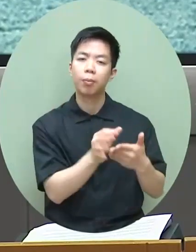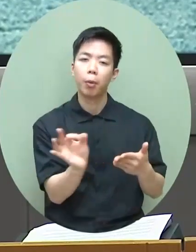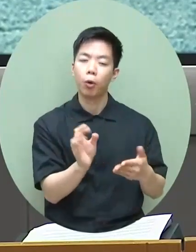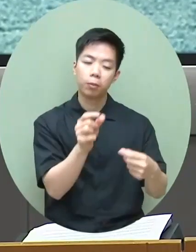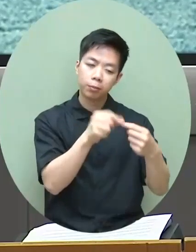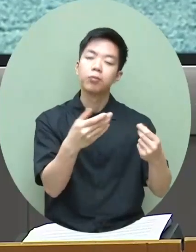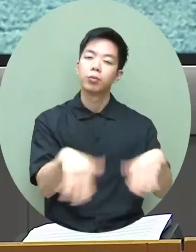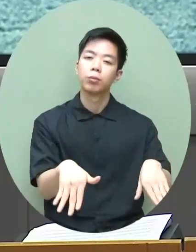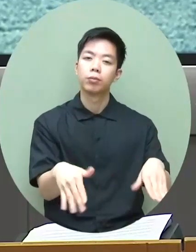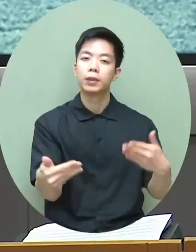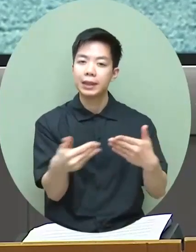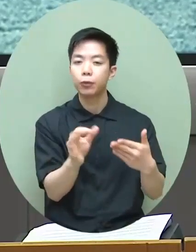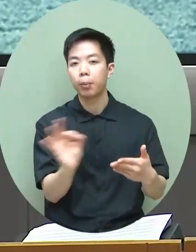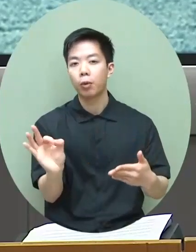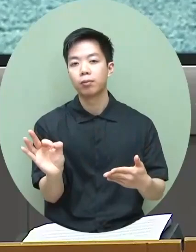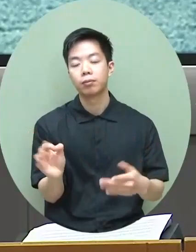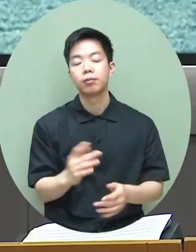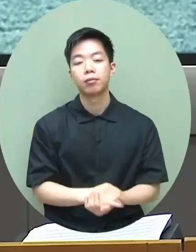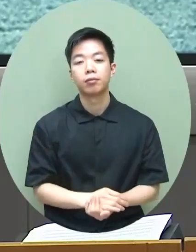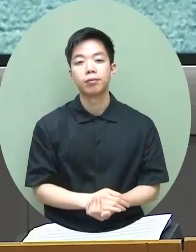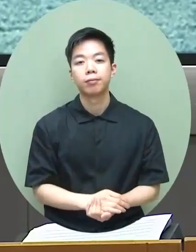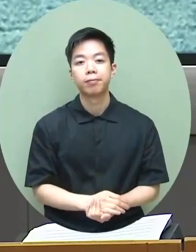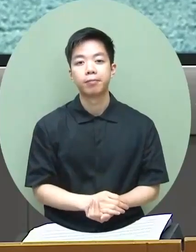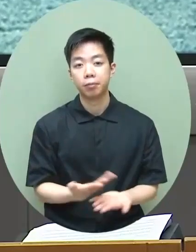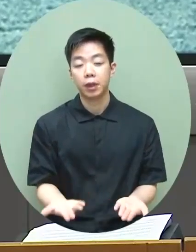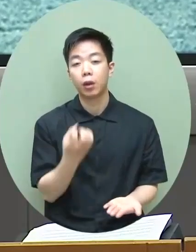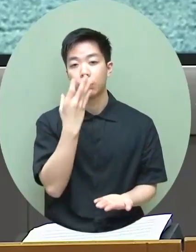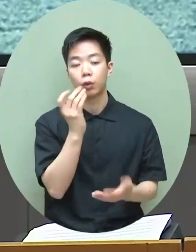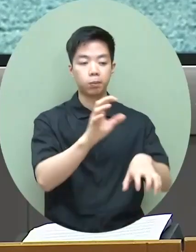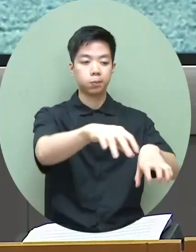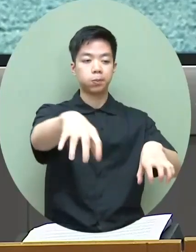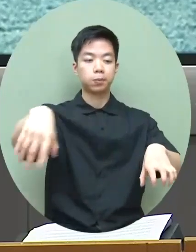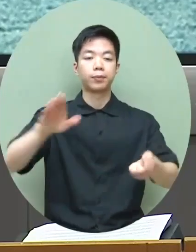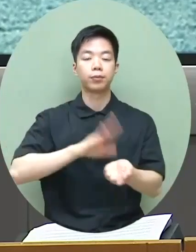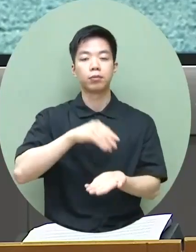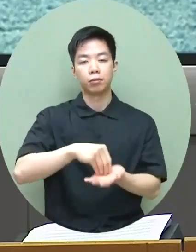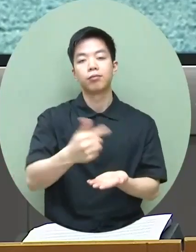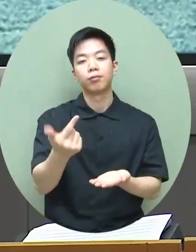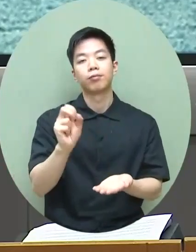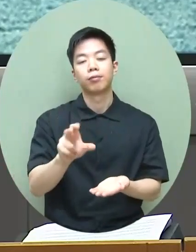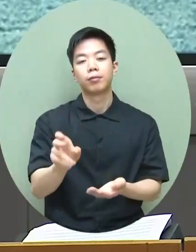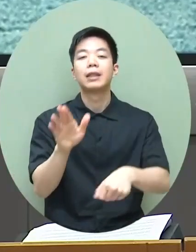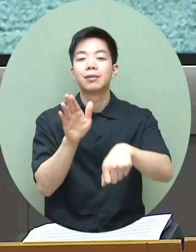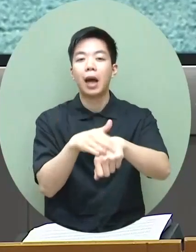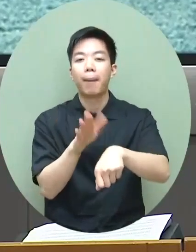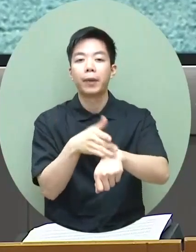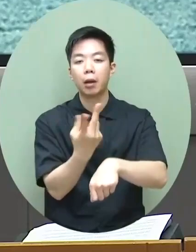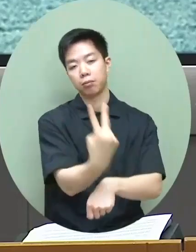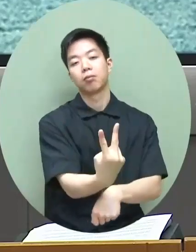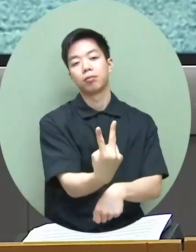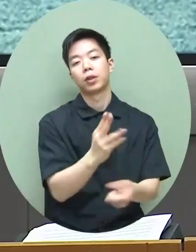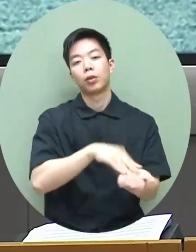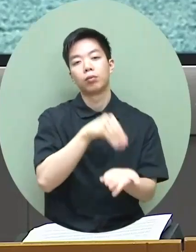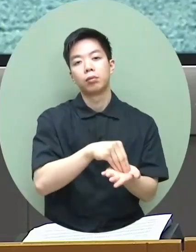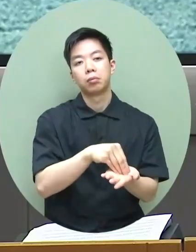係畢竟仲係有個案啦嚇。咁咁啱有兩個人係確診都係唔出奇嘅嚇。當然我哋都會